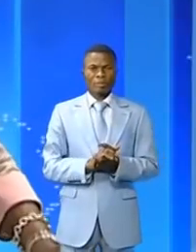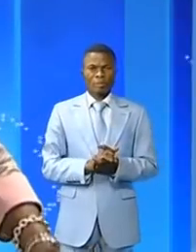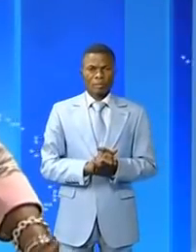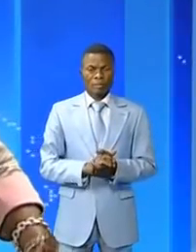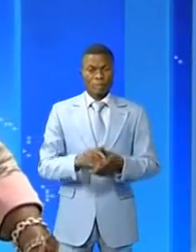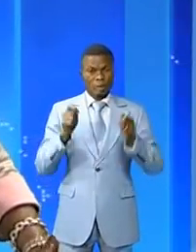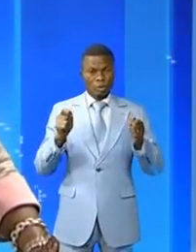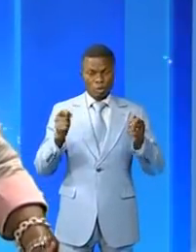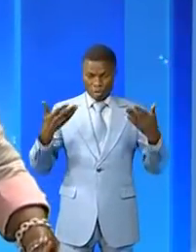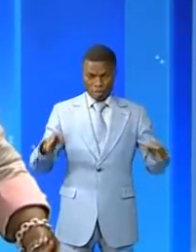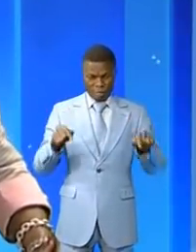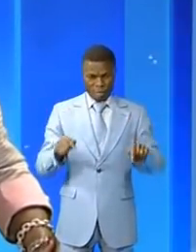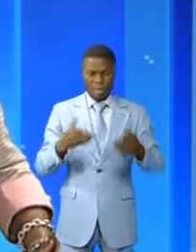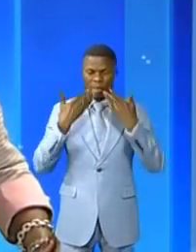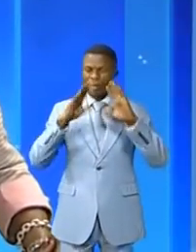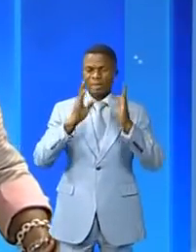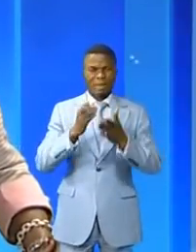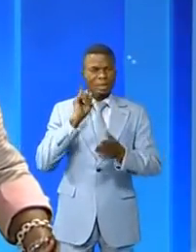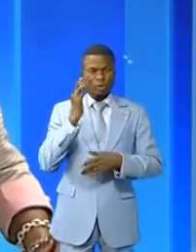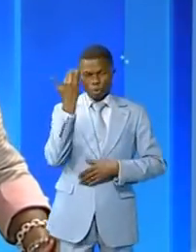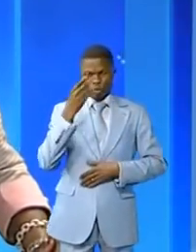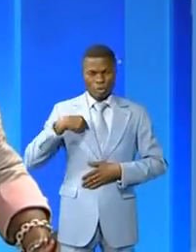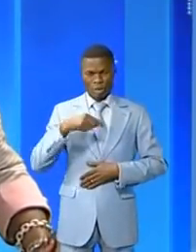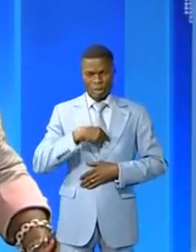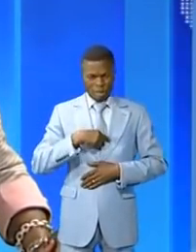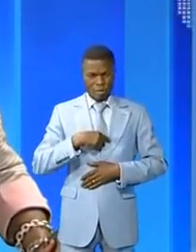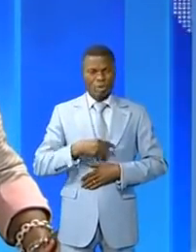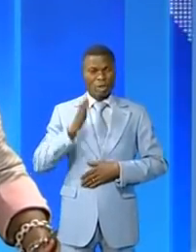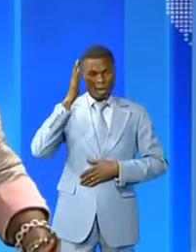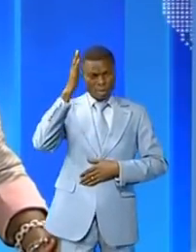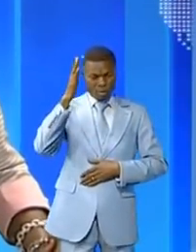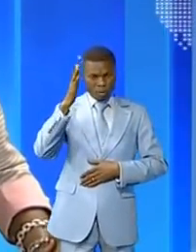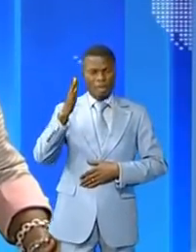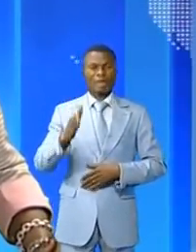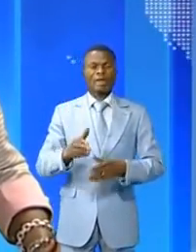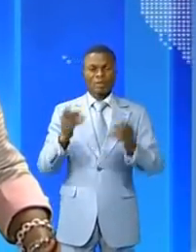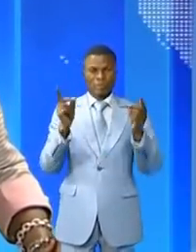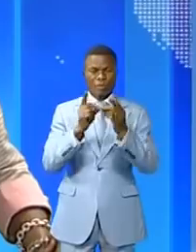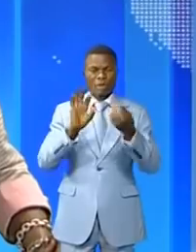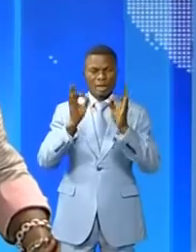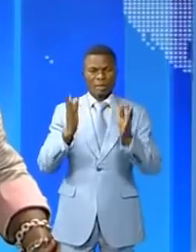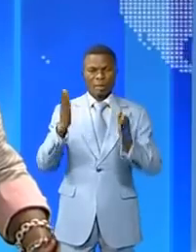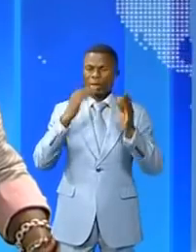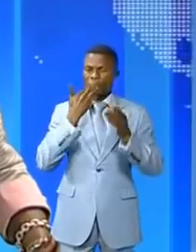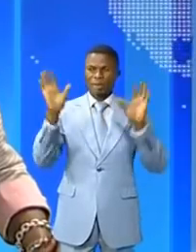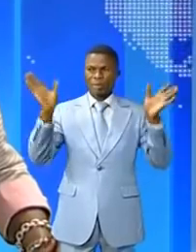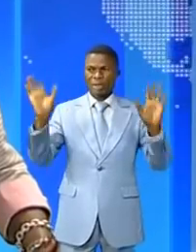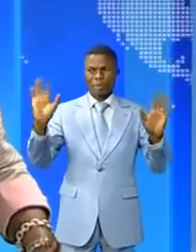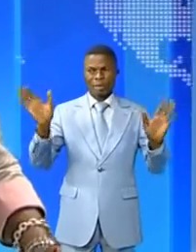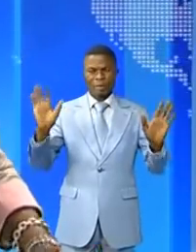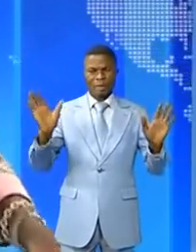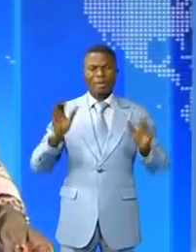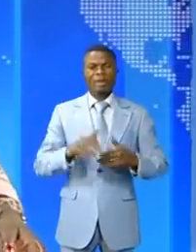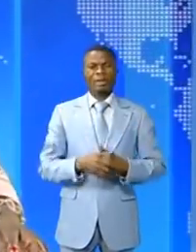Voilà, c'est ici que prend fin ce journal. Merci de l'avoir suivi. L'actualité continue sur la chaîne nationale. D'ici là, portez-vous bien. Au revoir.